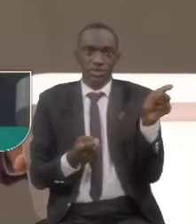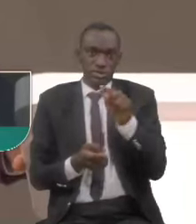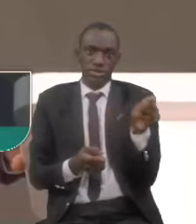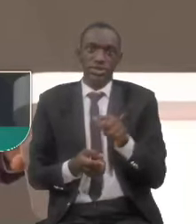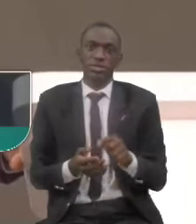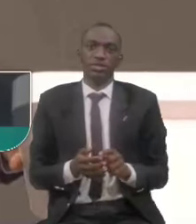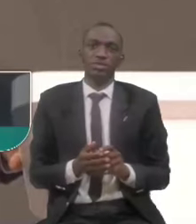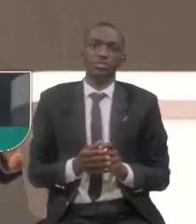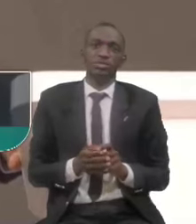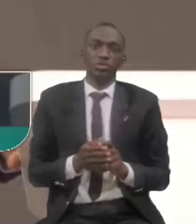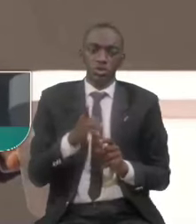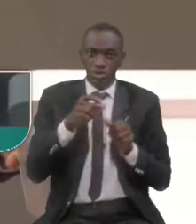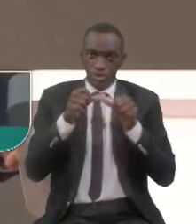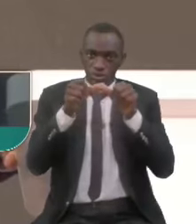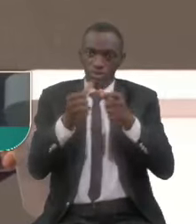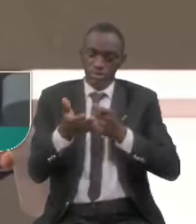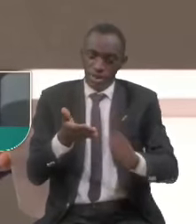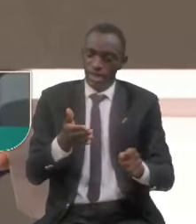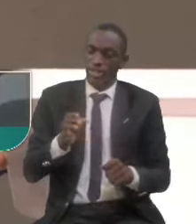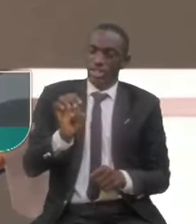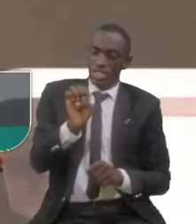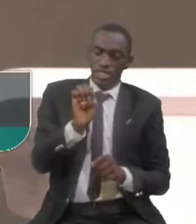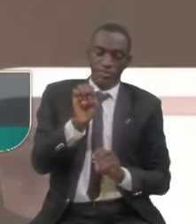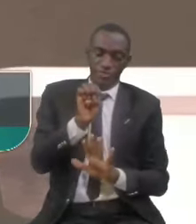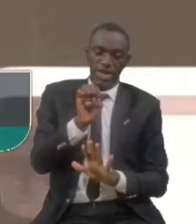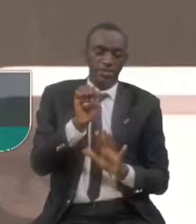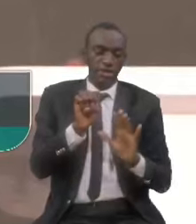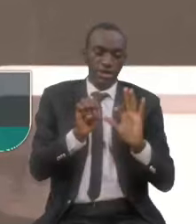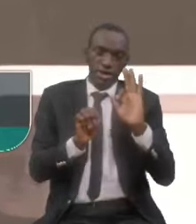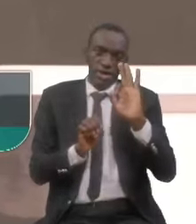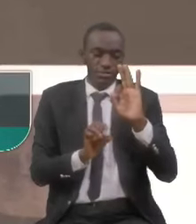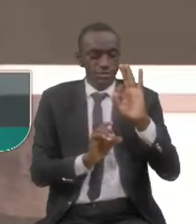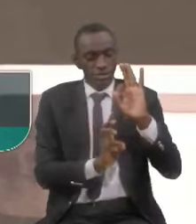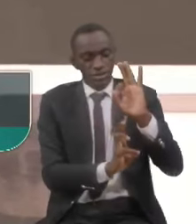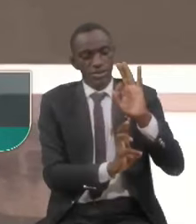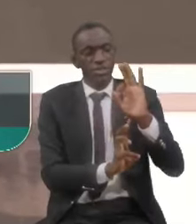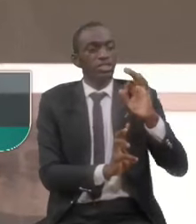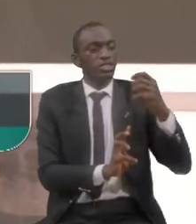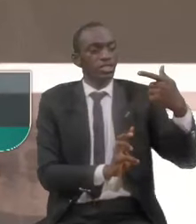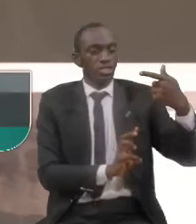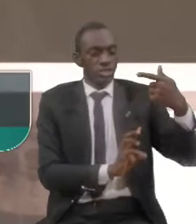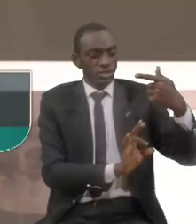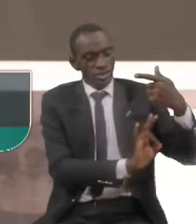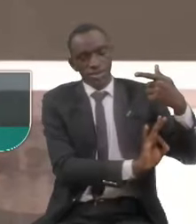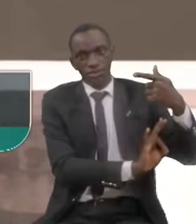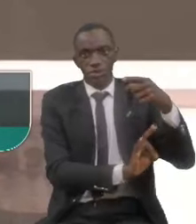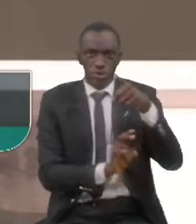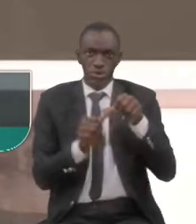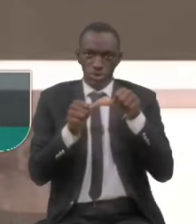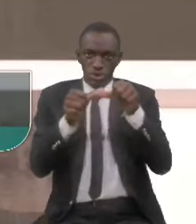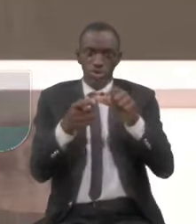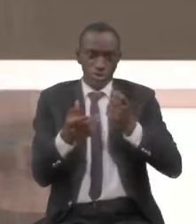D. E, 5, F, 6, G, 7,